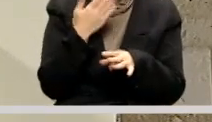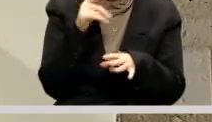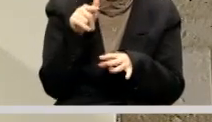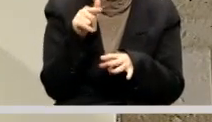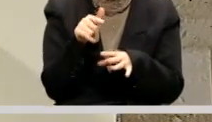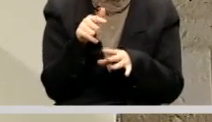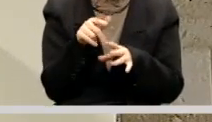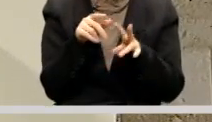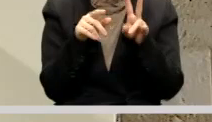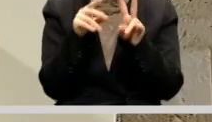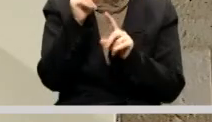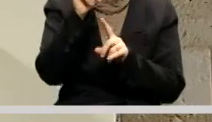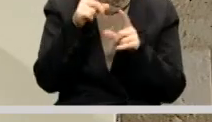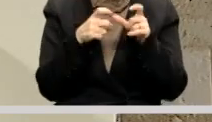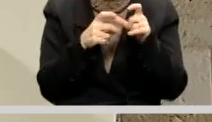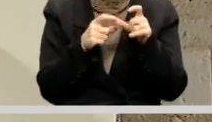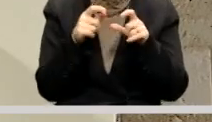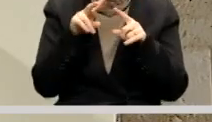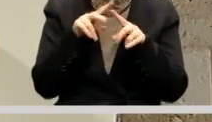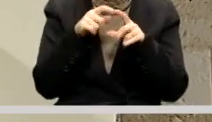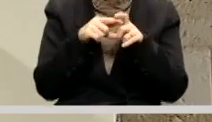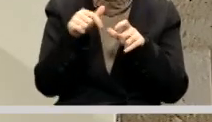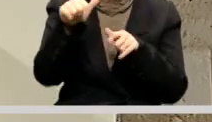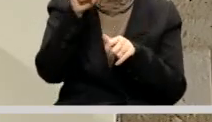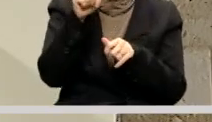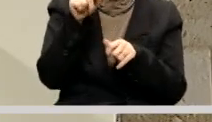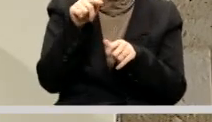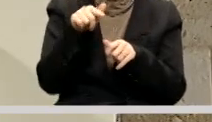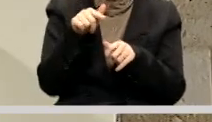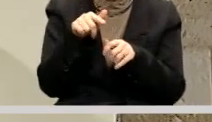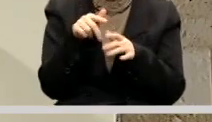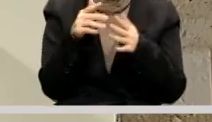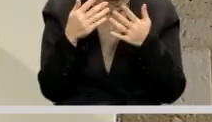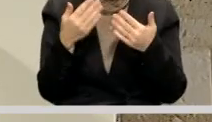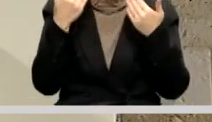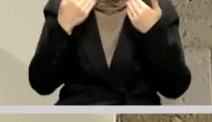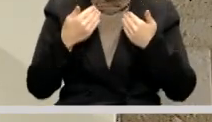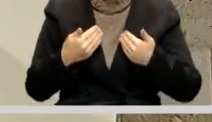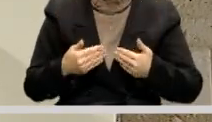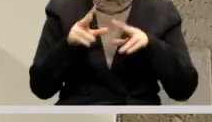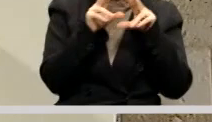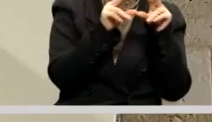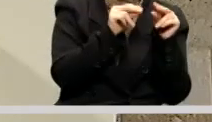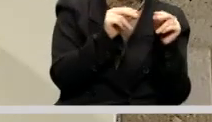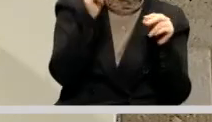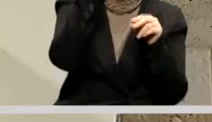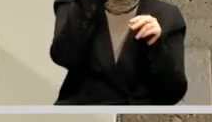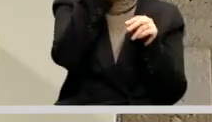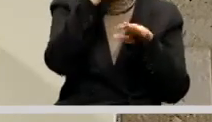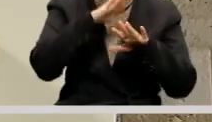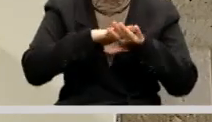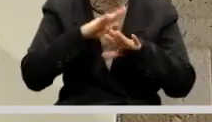vişnenin suyunun belli saatlerde insanlara verildiğinde bu triptofan mekanizmasını etkileyerek uykuya dalmayı kolaylaştırdığını